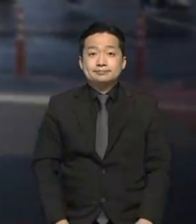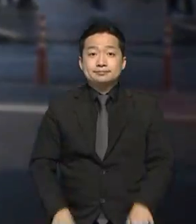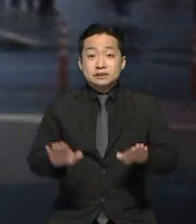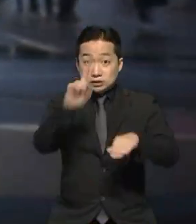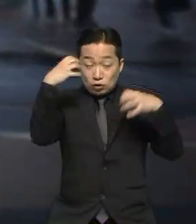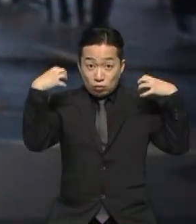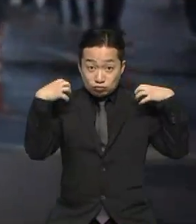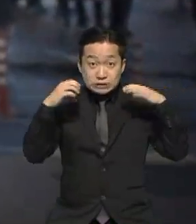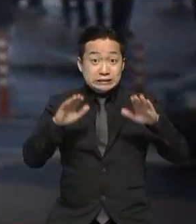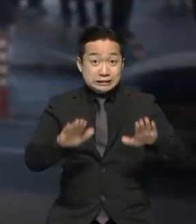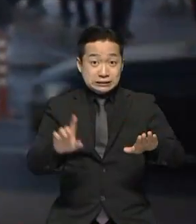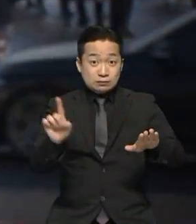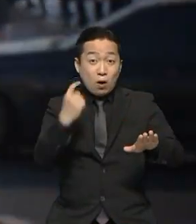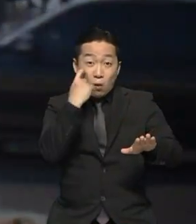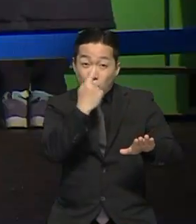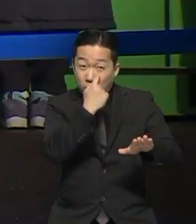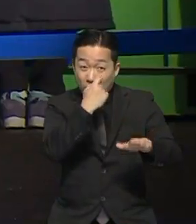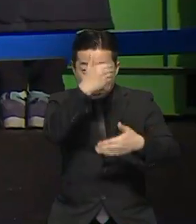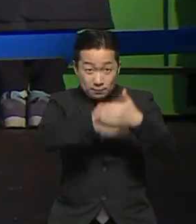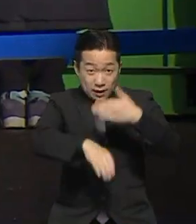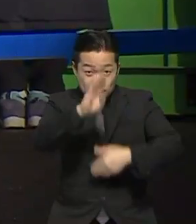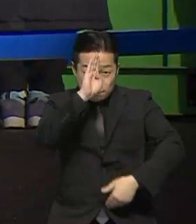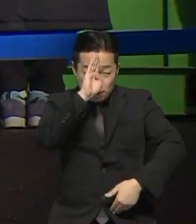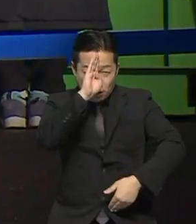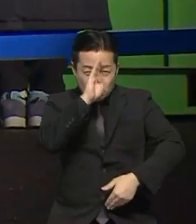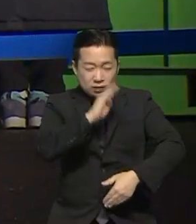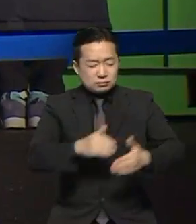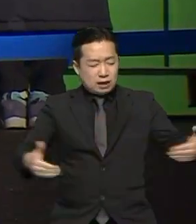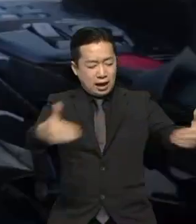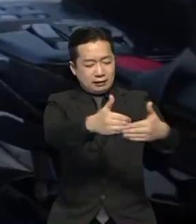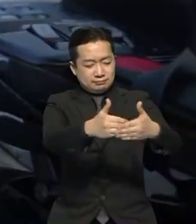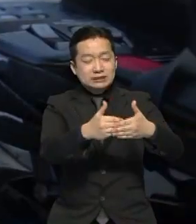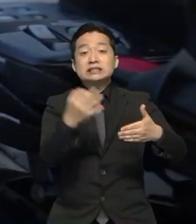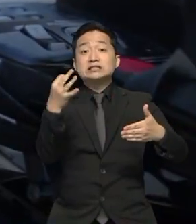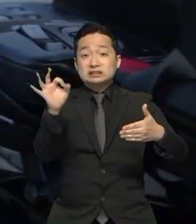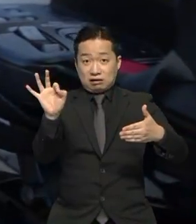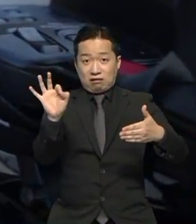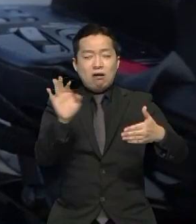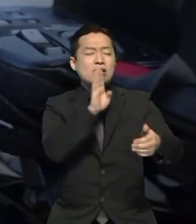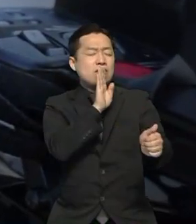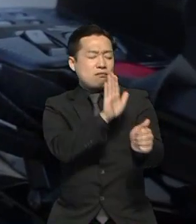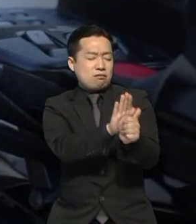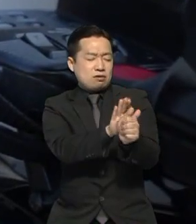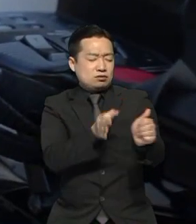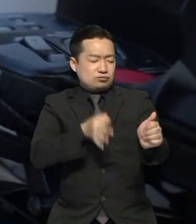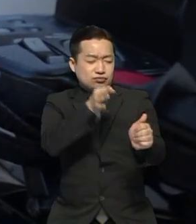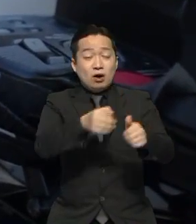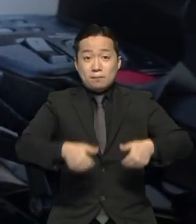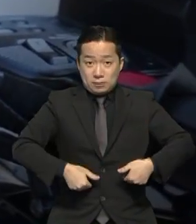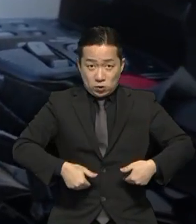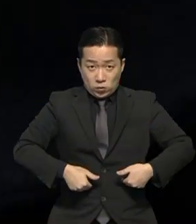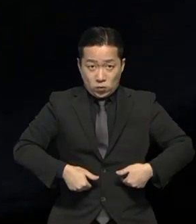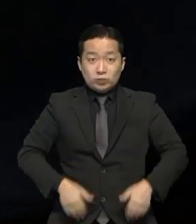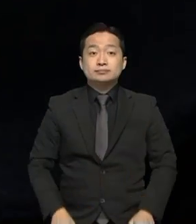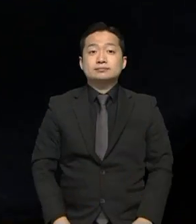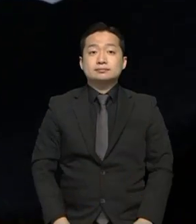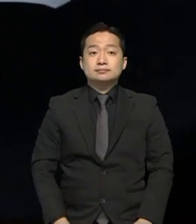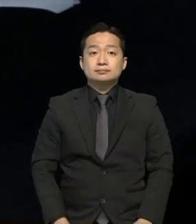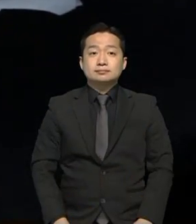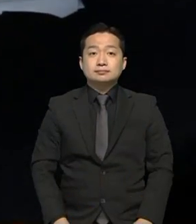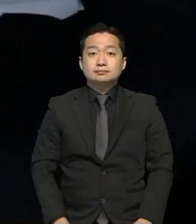정부가 지금이라도 확인된 후유증을 폭넓게 인정하고 실질적인 지원 방안을 마련해야 합니다.